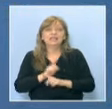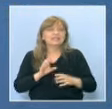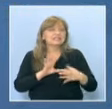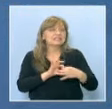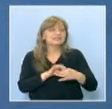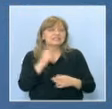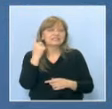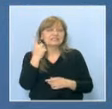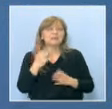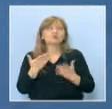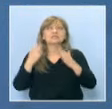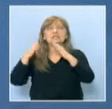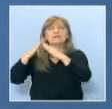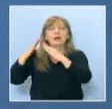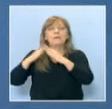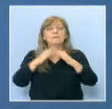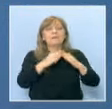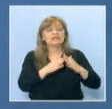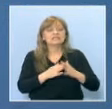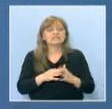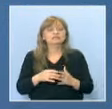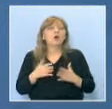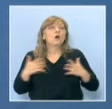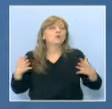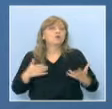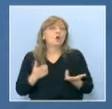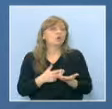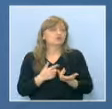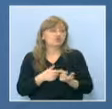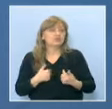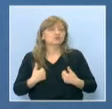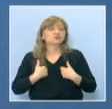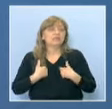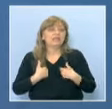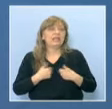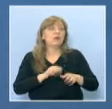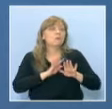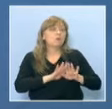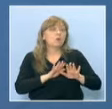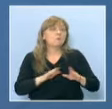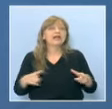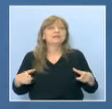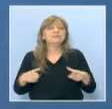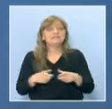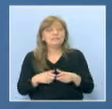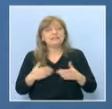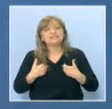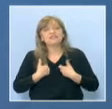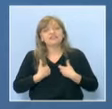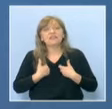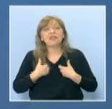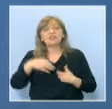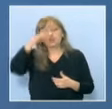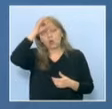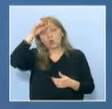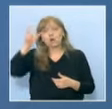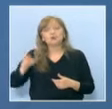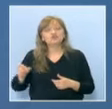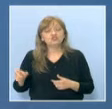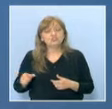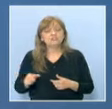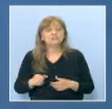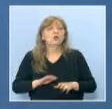свързани само с материалната база. Много често ние подпомагаме семейства на наши ученици,